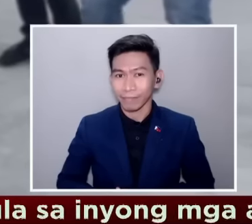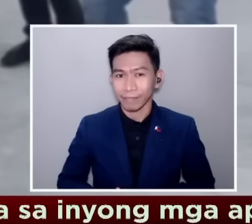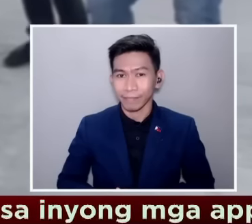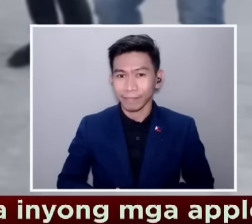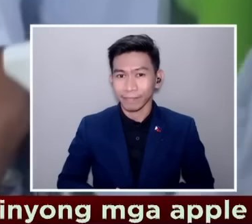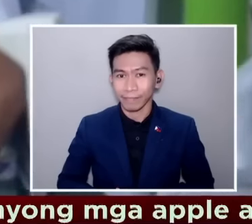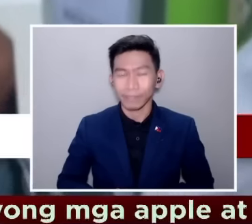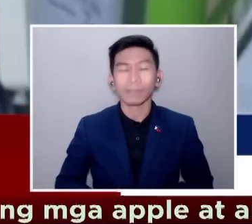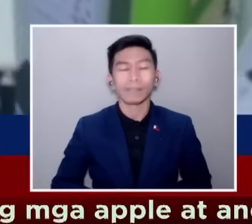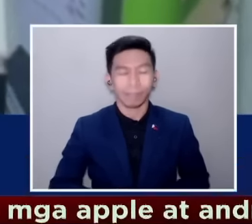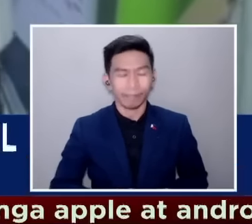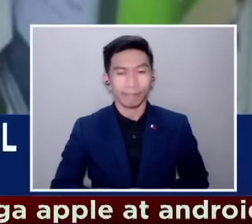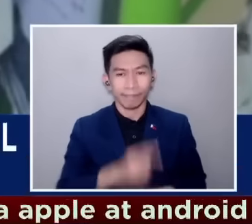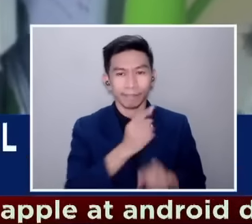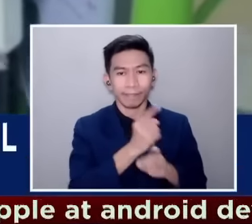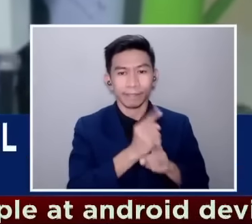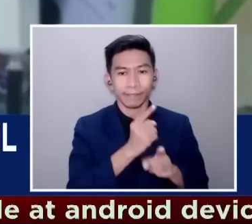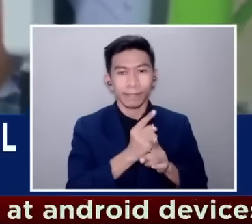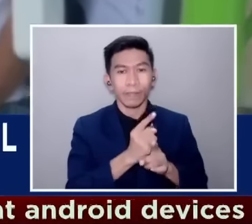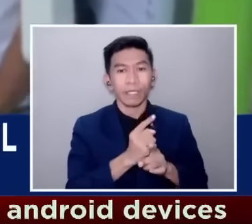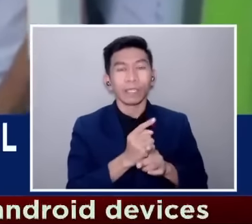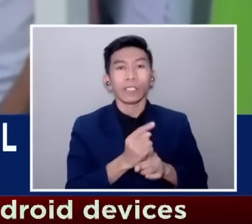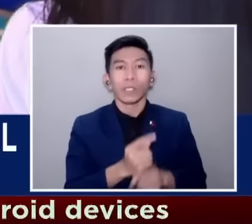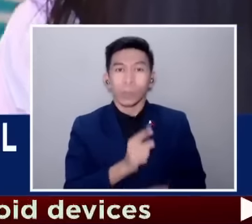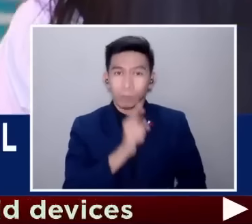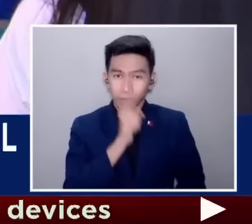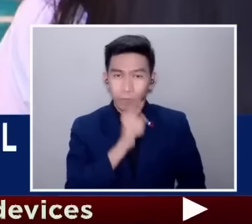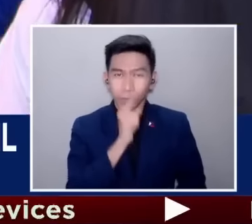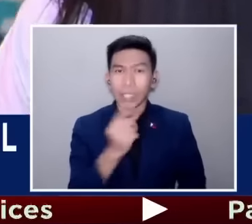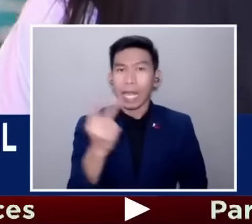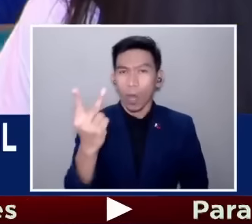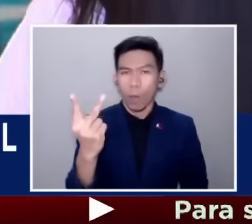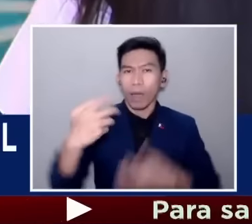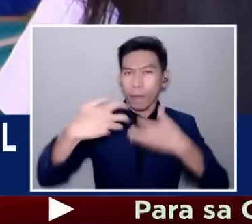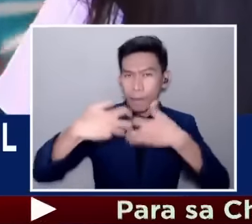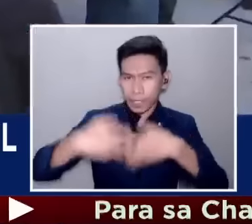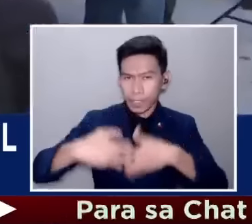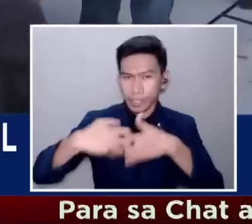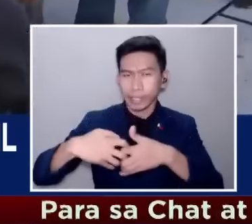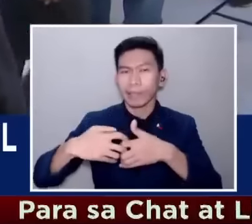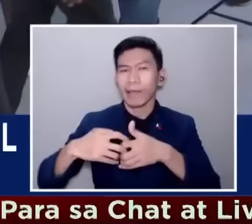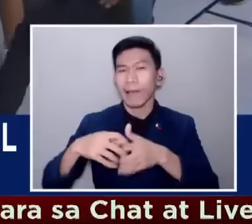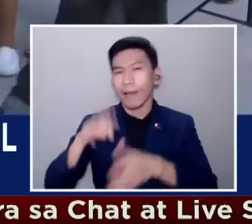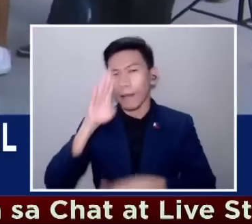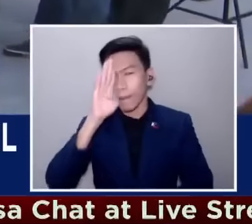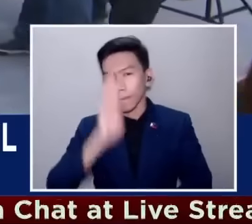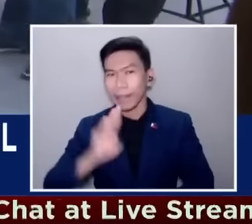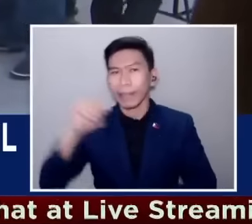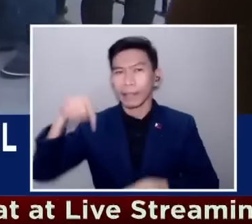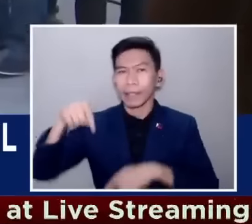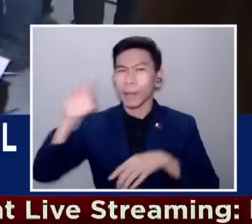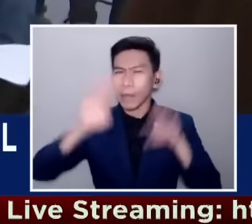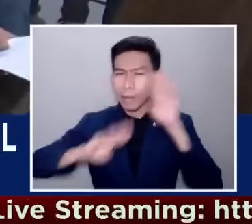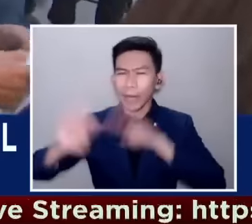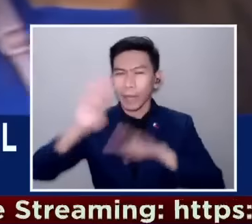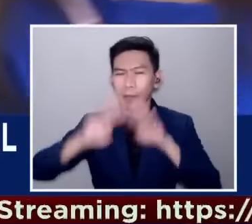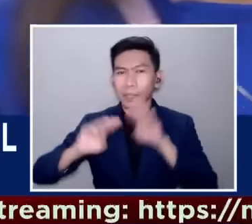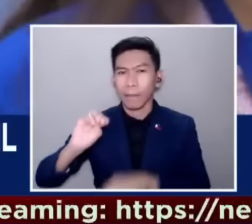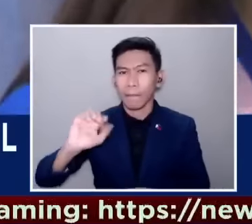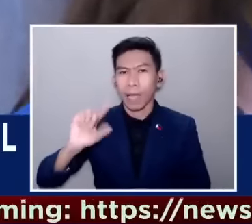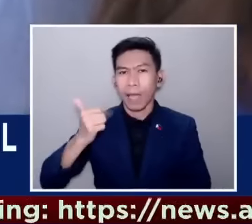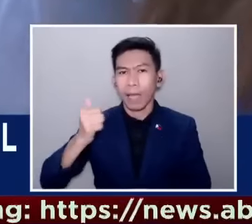Yes, Karen. Sa katunayan ay dalawang VCM yung nagkaroon ng problema dito sa Magat Salamat Elementary School ngayong araw.